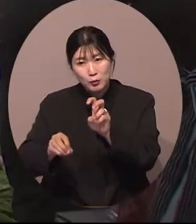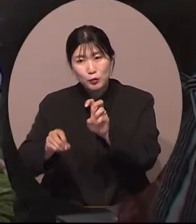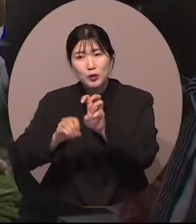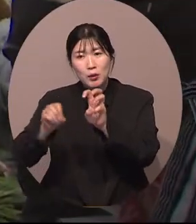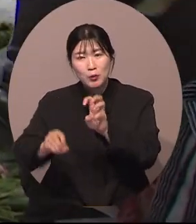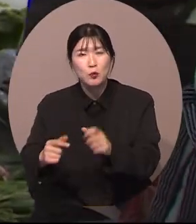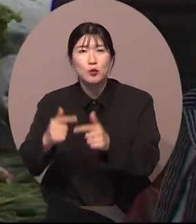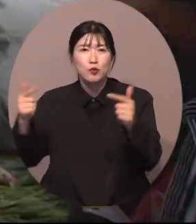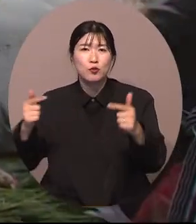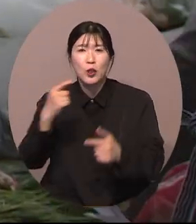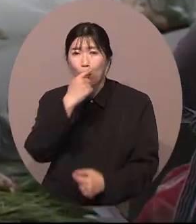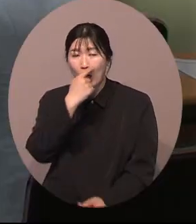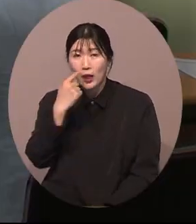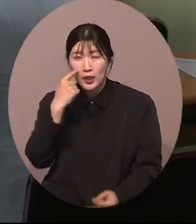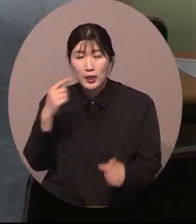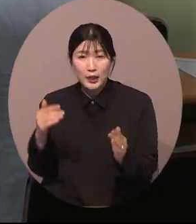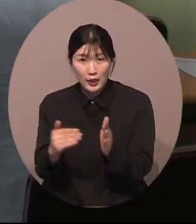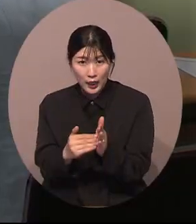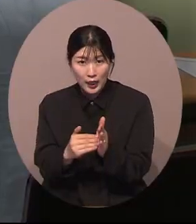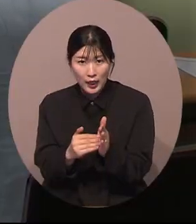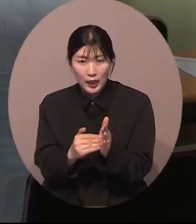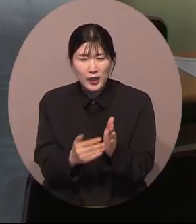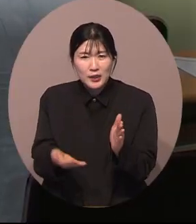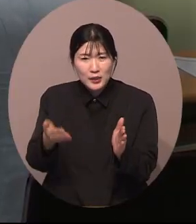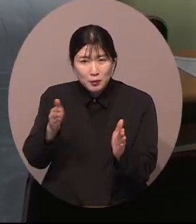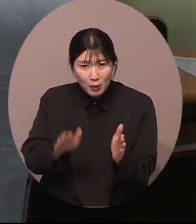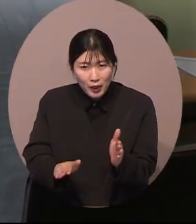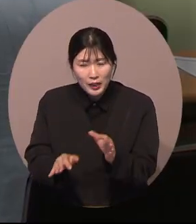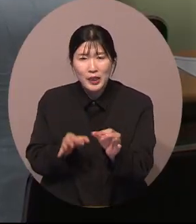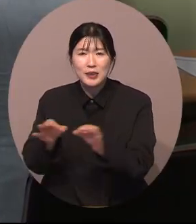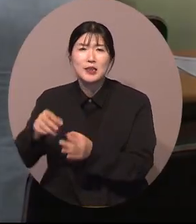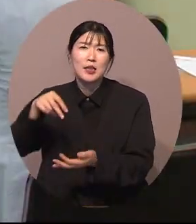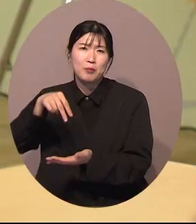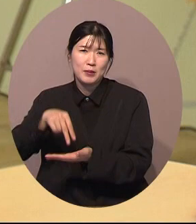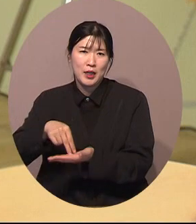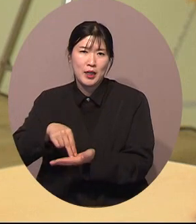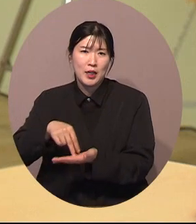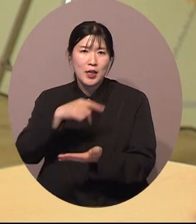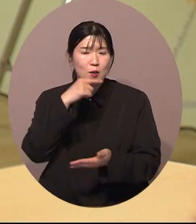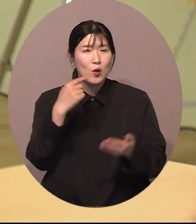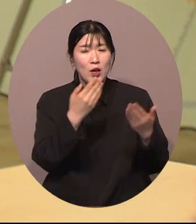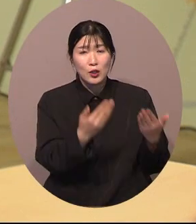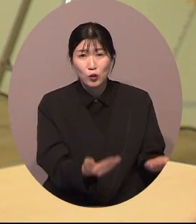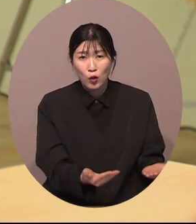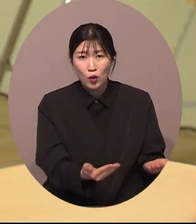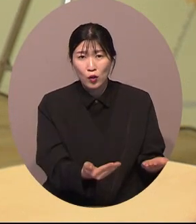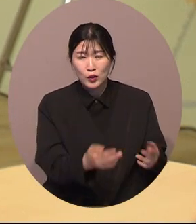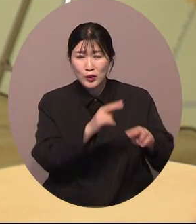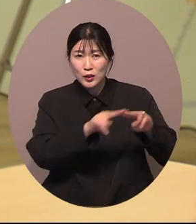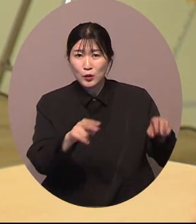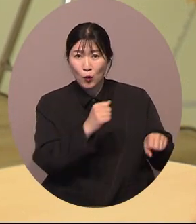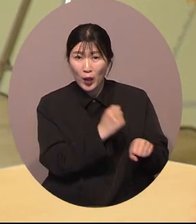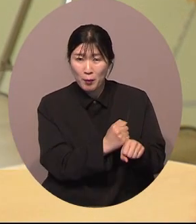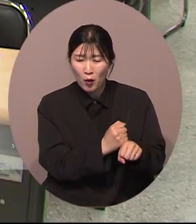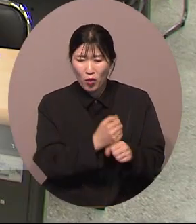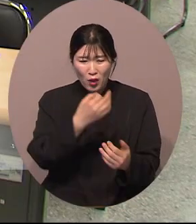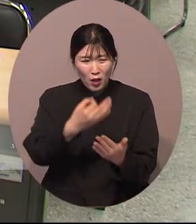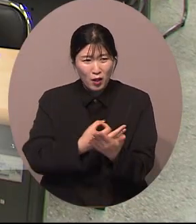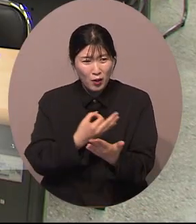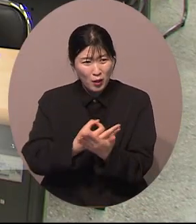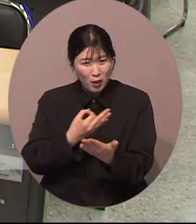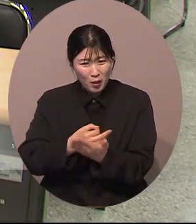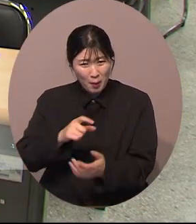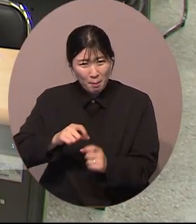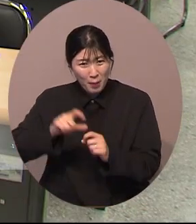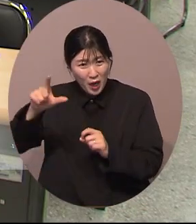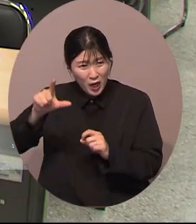조사도 나왔습니다. 시장 상윤회는 그러나 일요 휴무 폐지 후 소상공인 매출이 늘었다는 분석은 신용카드